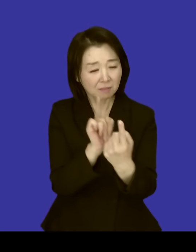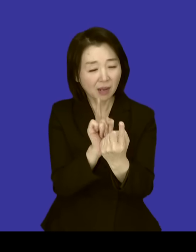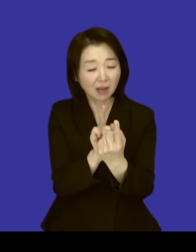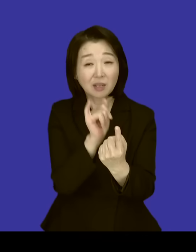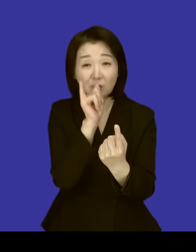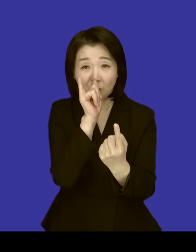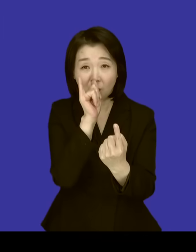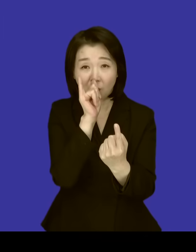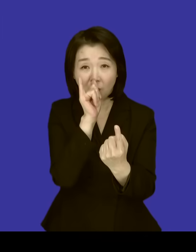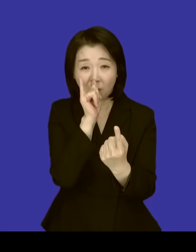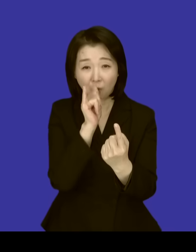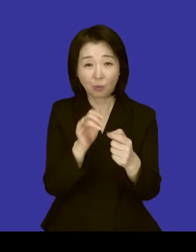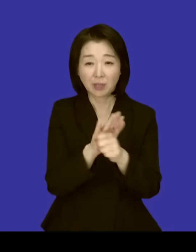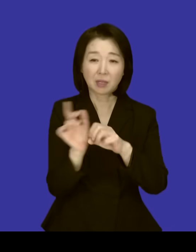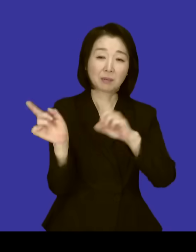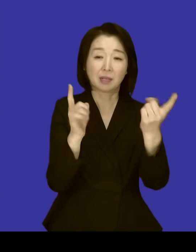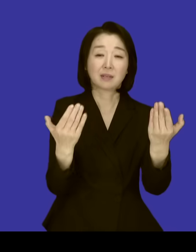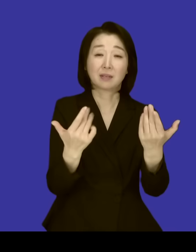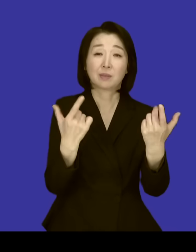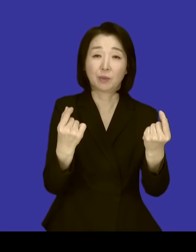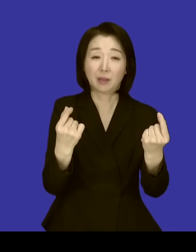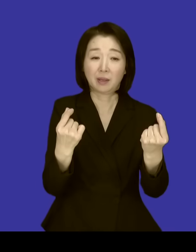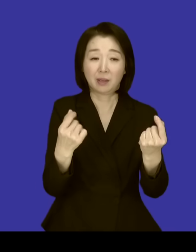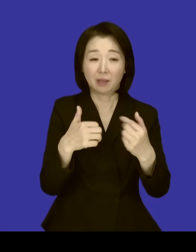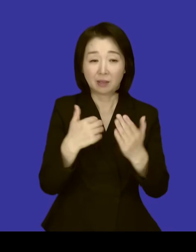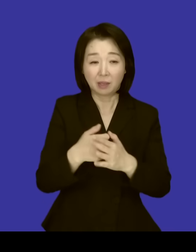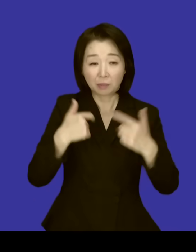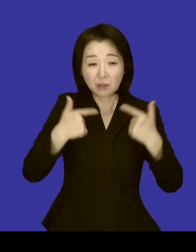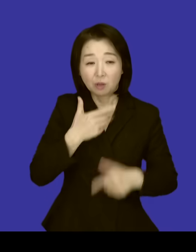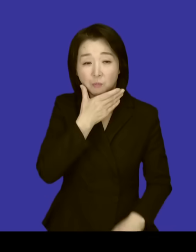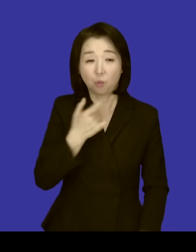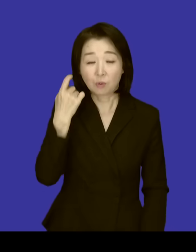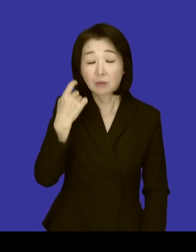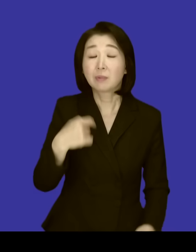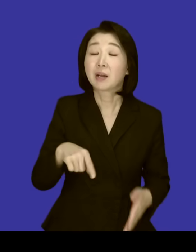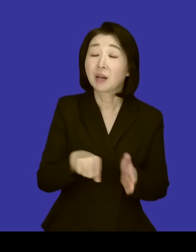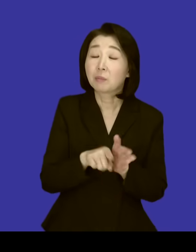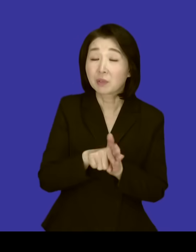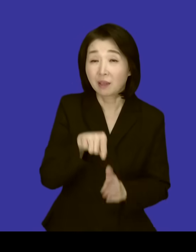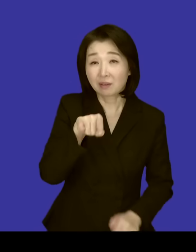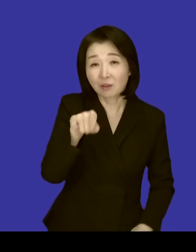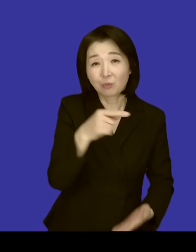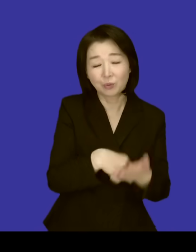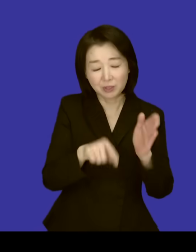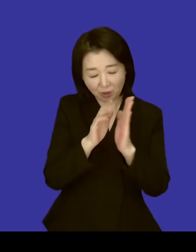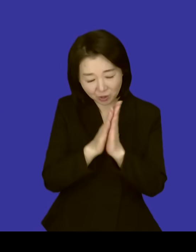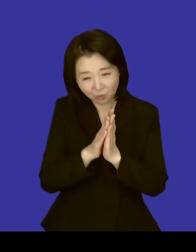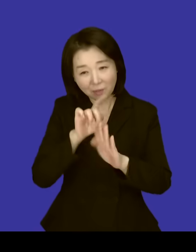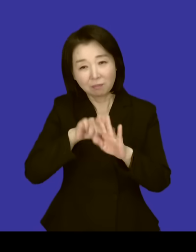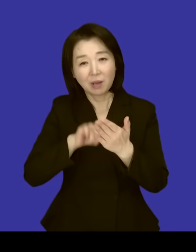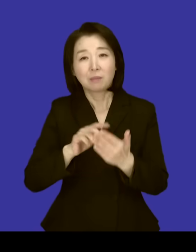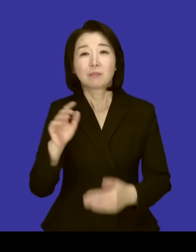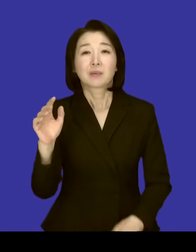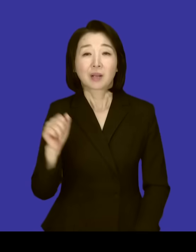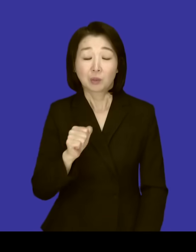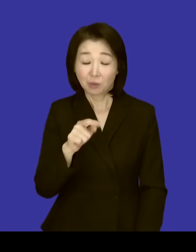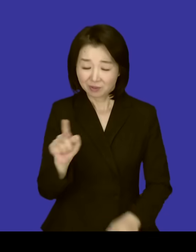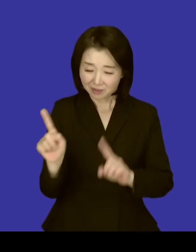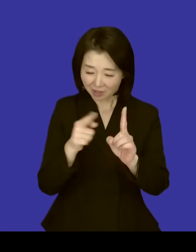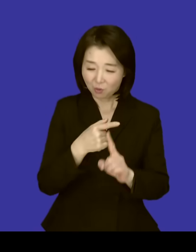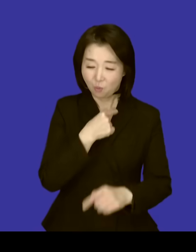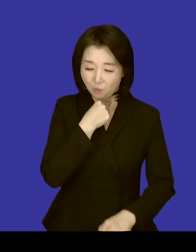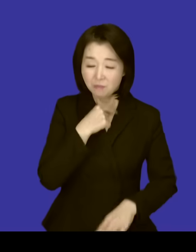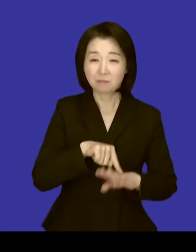하잖아요. 또 사람을 살리는 일이기 때문에 항상 복음과 함께 그들을 위해 기도하는 마음으로 또 그들을 살리고자